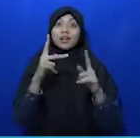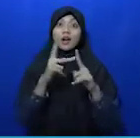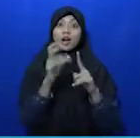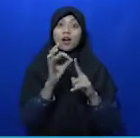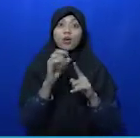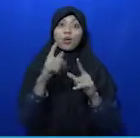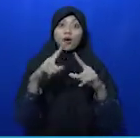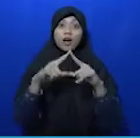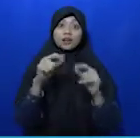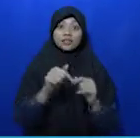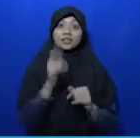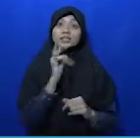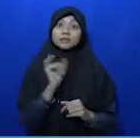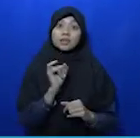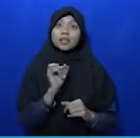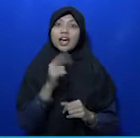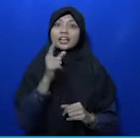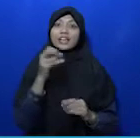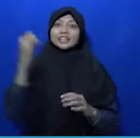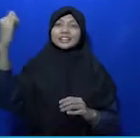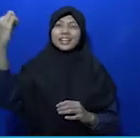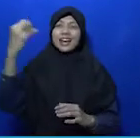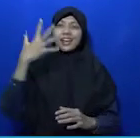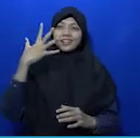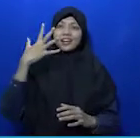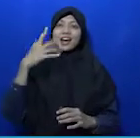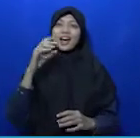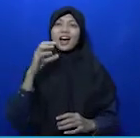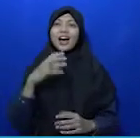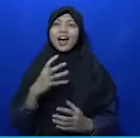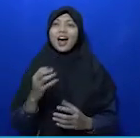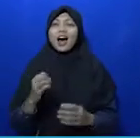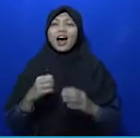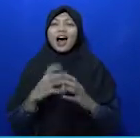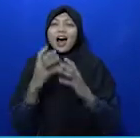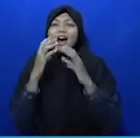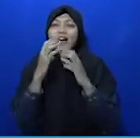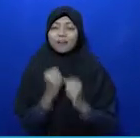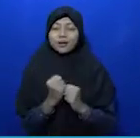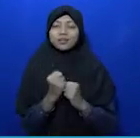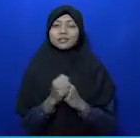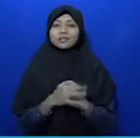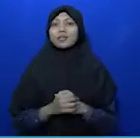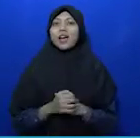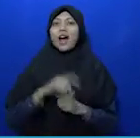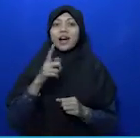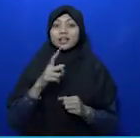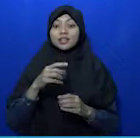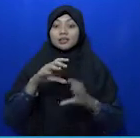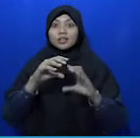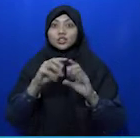secercah cahaya yang muncul, yang kemudian memberikan harapan bahwa, oh, ternyata ada jalan